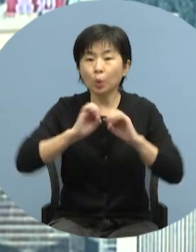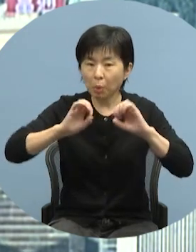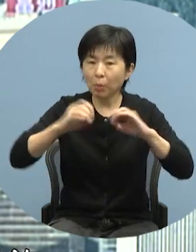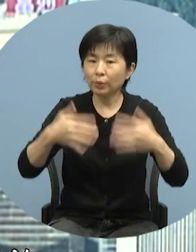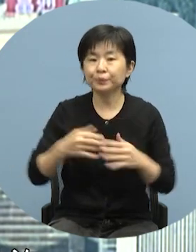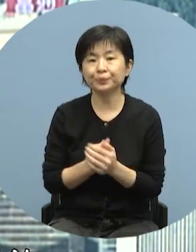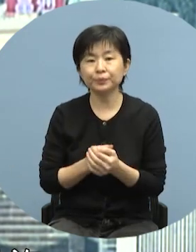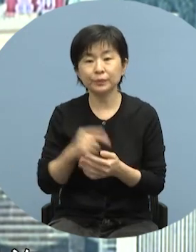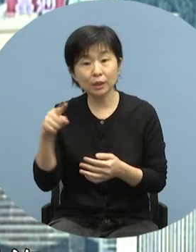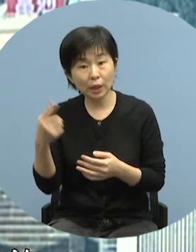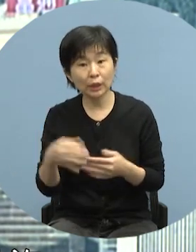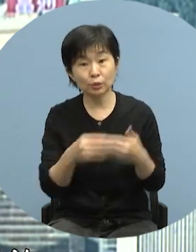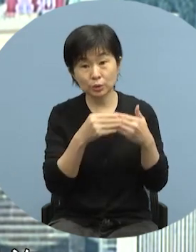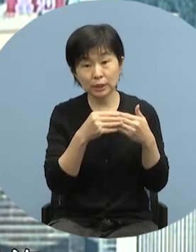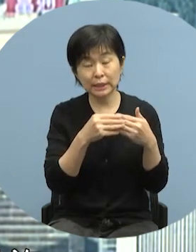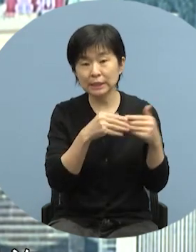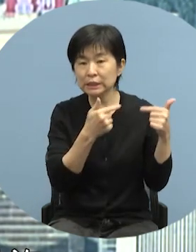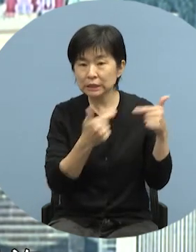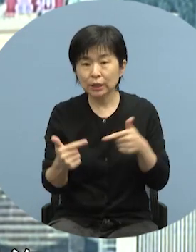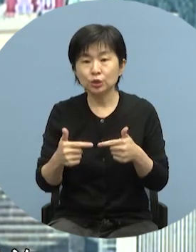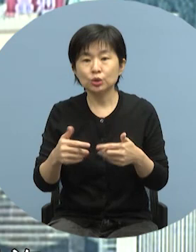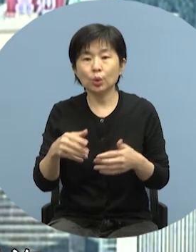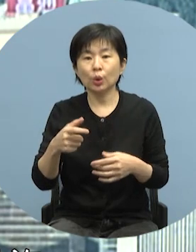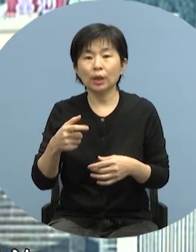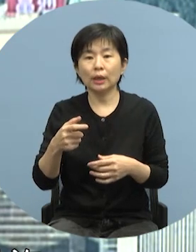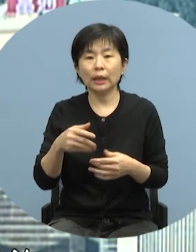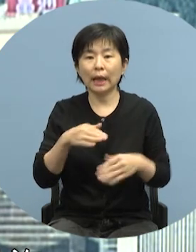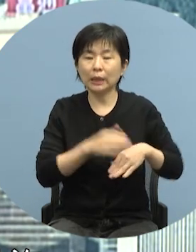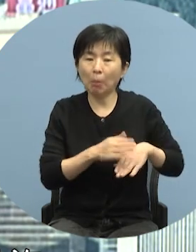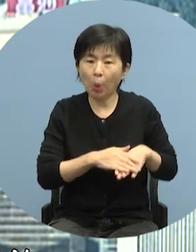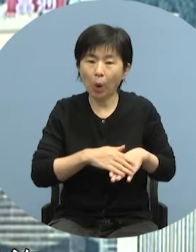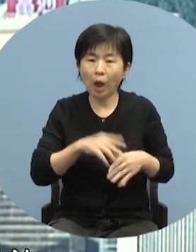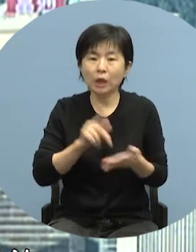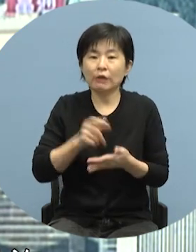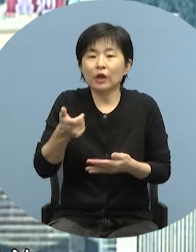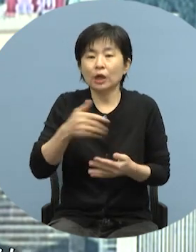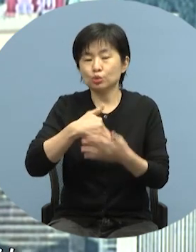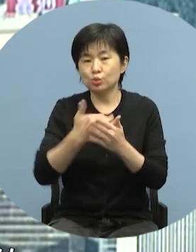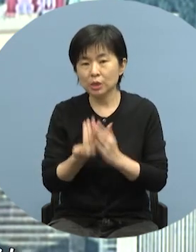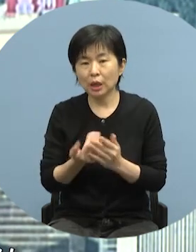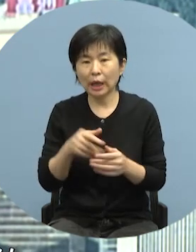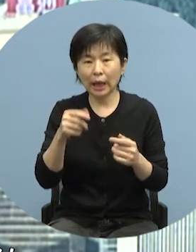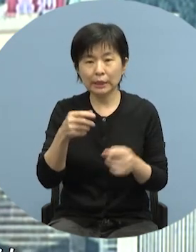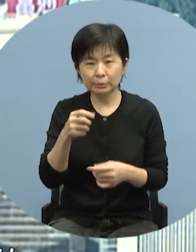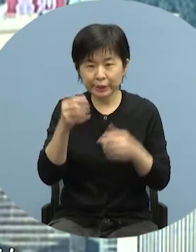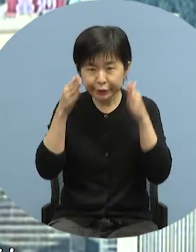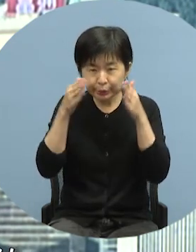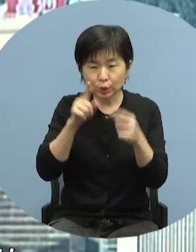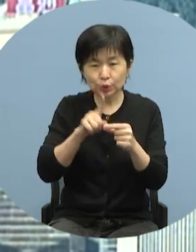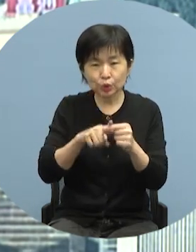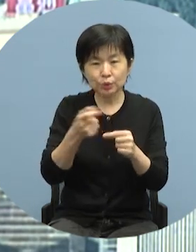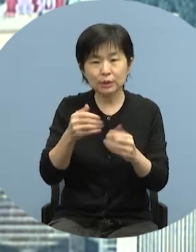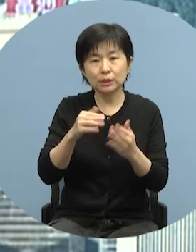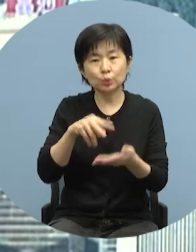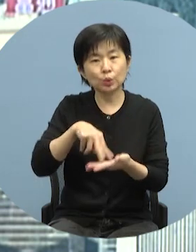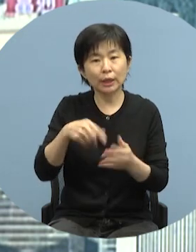了，另外有一批是延續我們的擔保的貸款，特別是針對中小企和個人